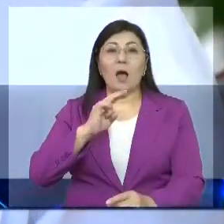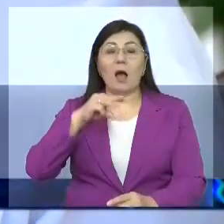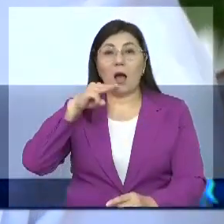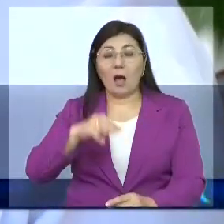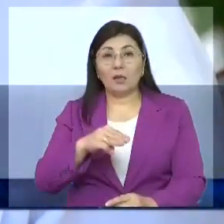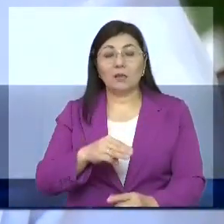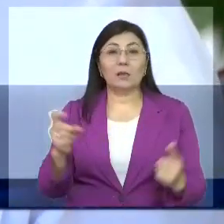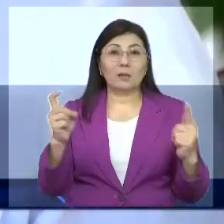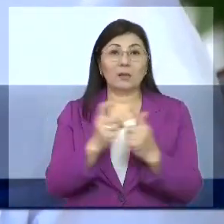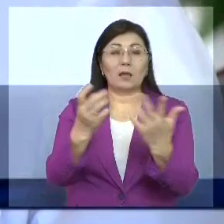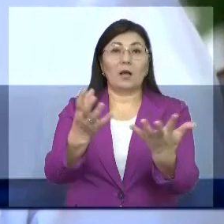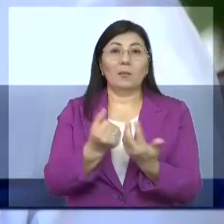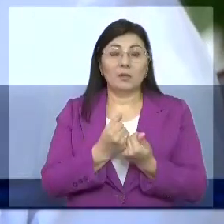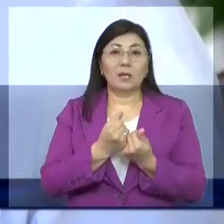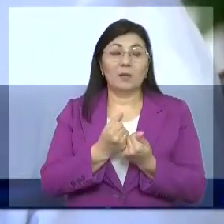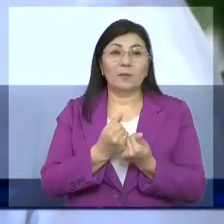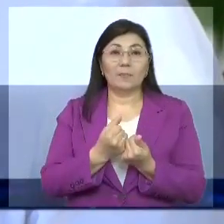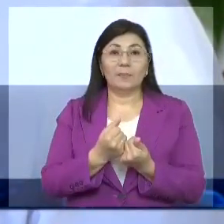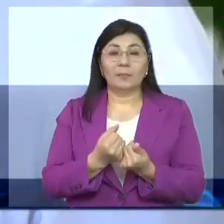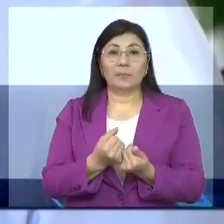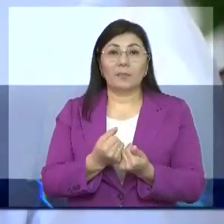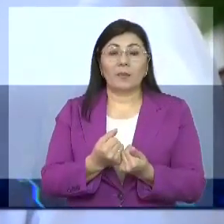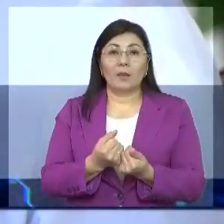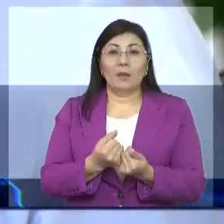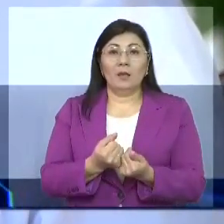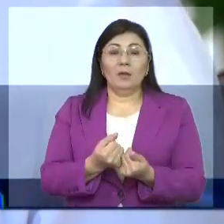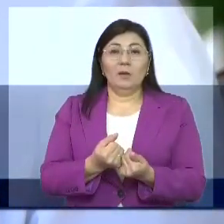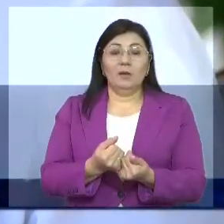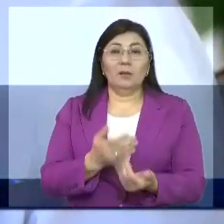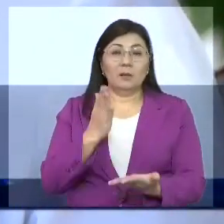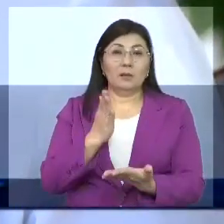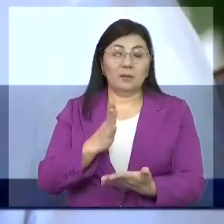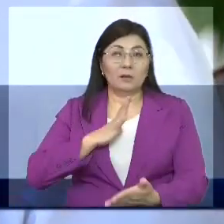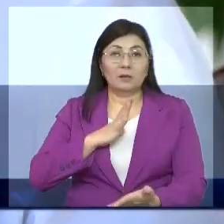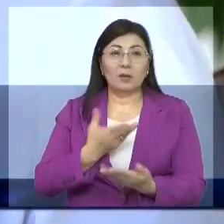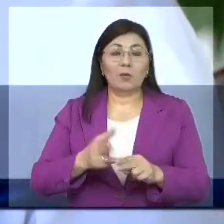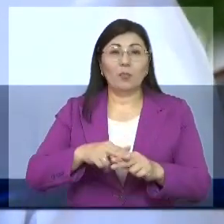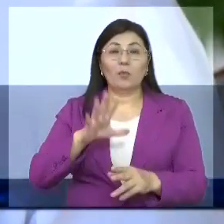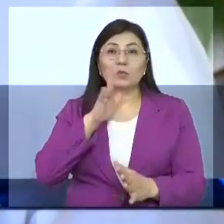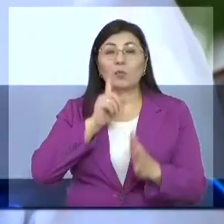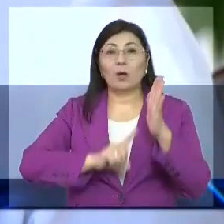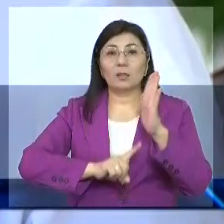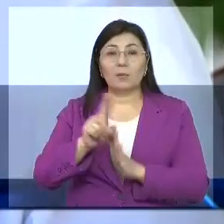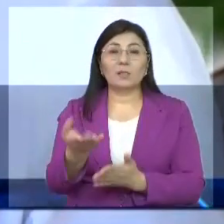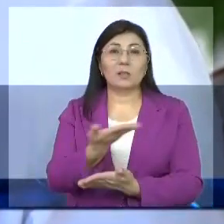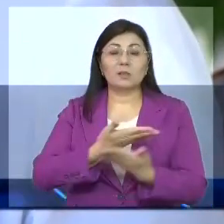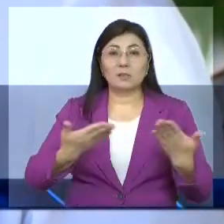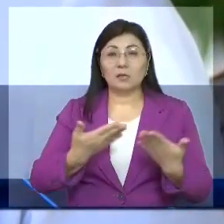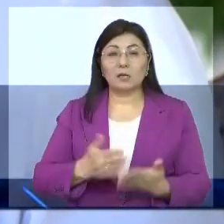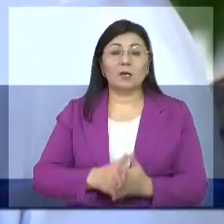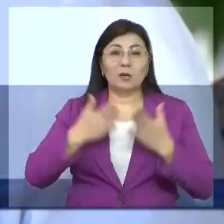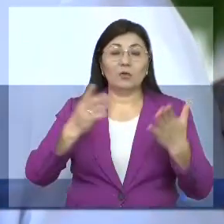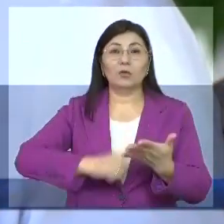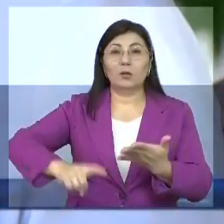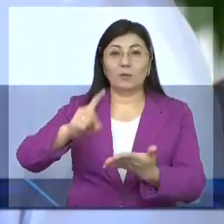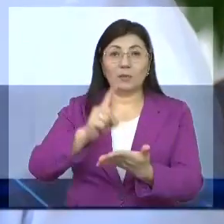отан қорғаушының қатарына қосылғалы тұрсыздар. Осы уақыттан бастап сіздерге жүктелген